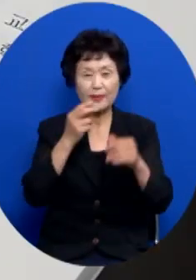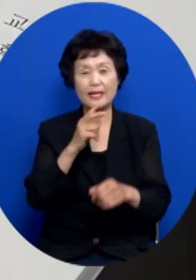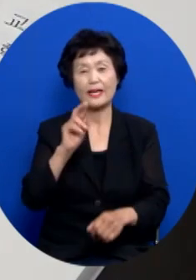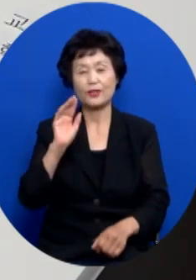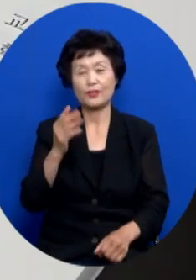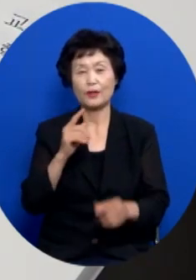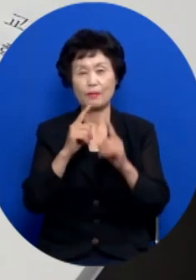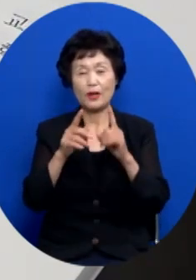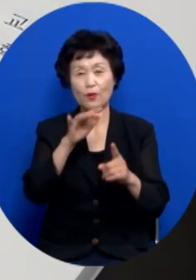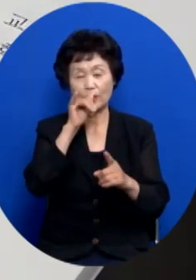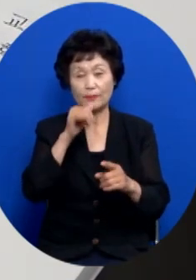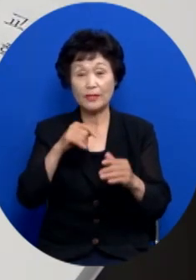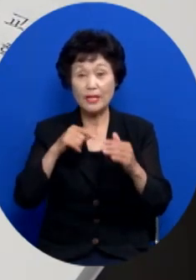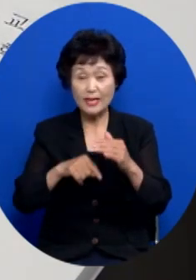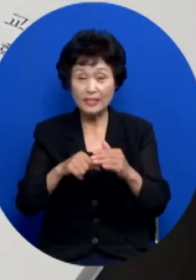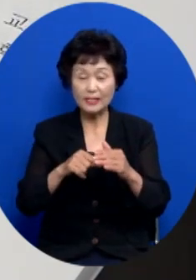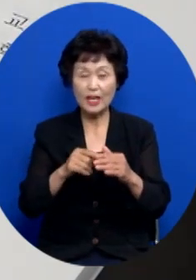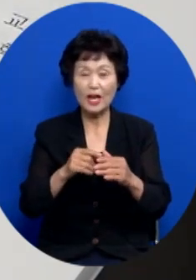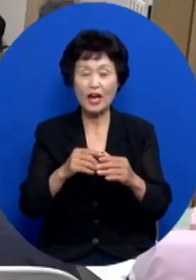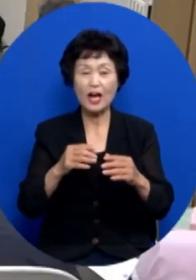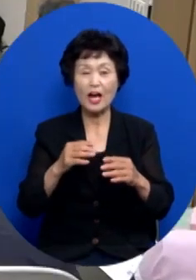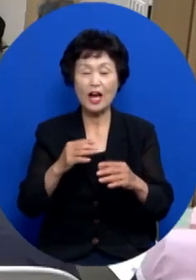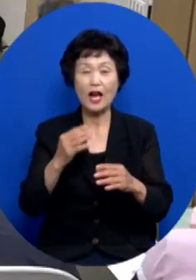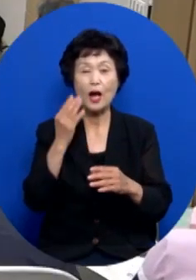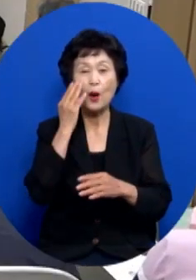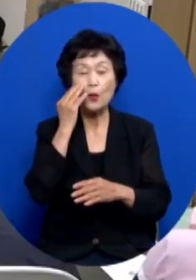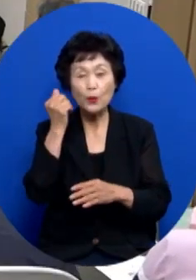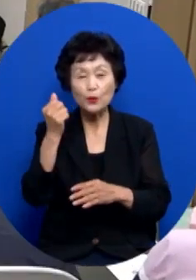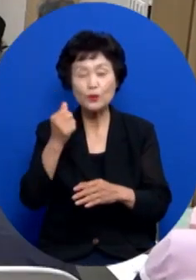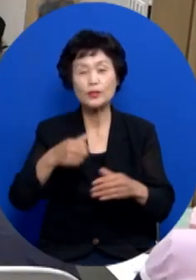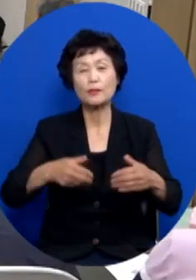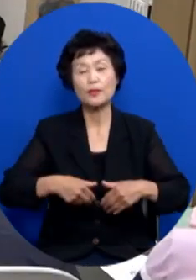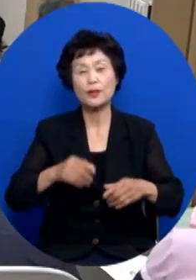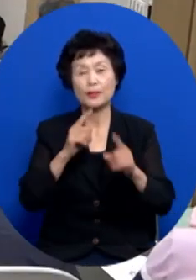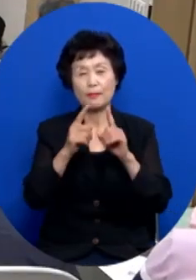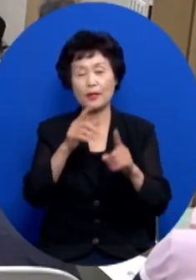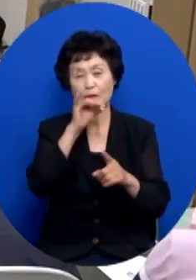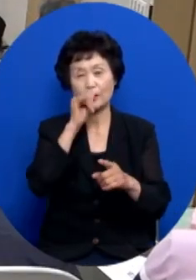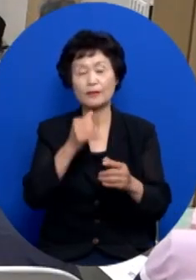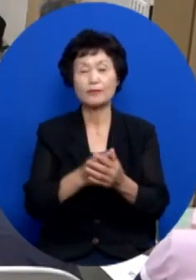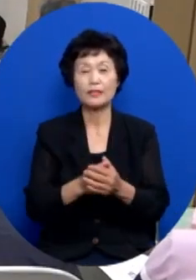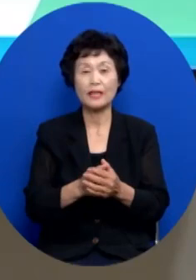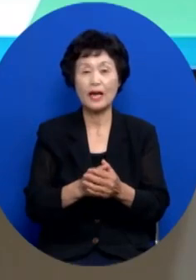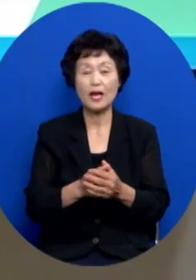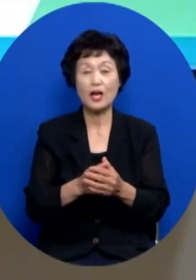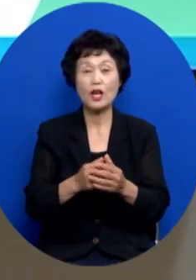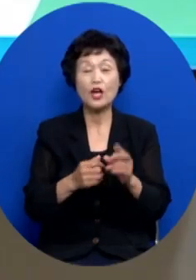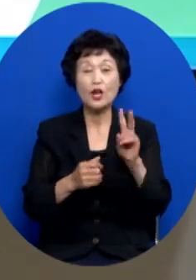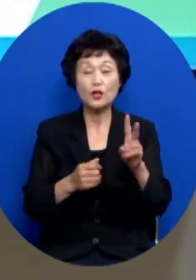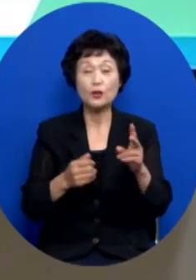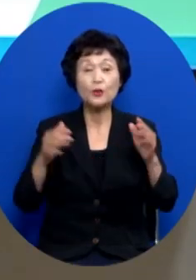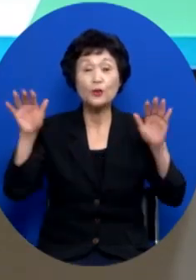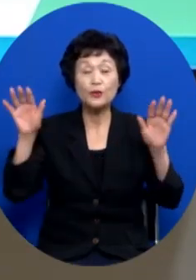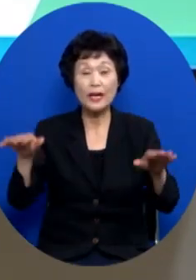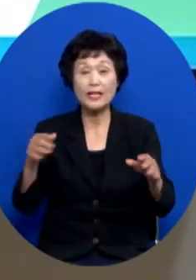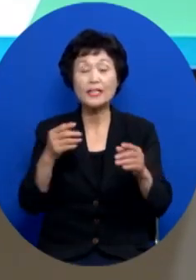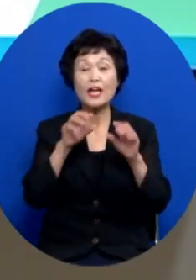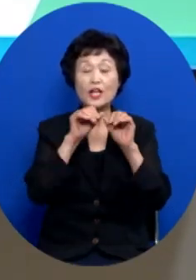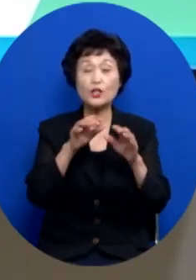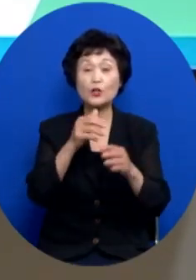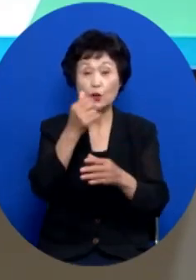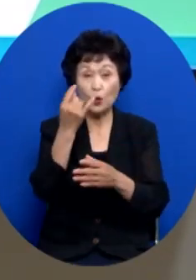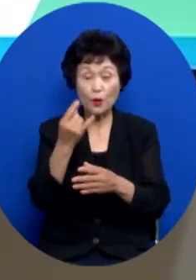유지하고 외적 부분에 대한 융통성이 절실하다고 강조했습니다. 이어 두날개 선교회 대표인 풍성한 교회 김성곤